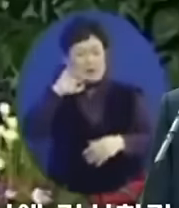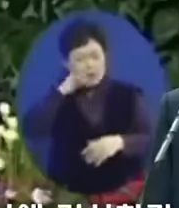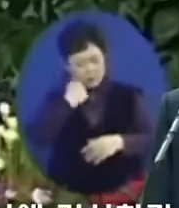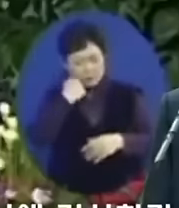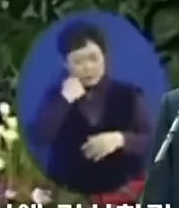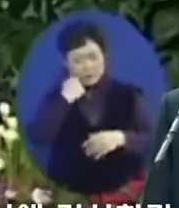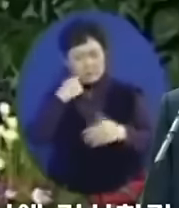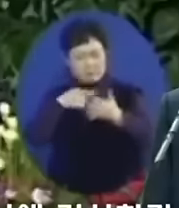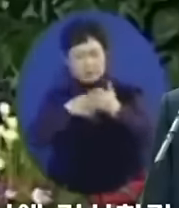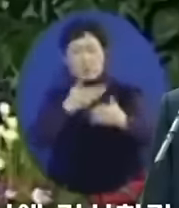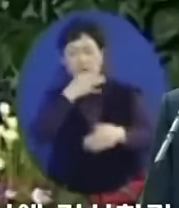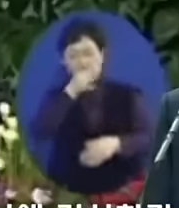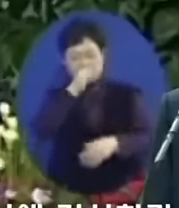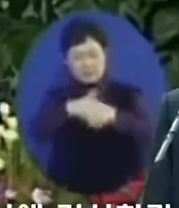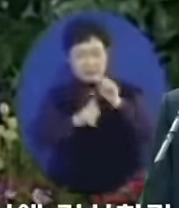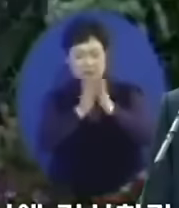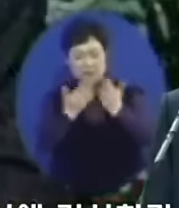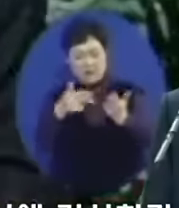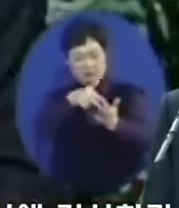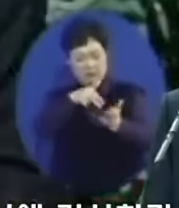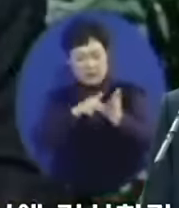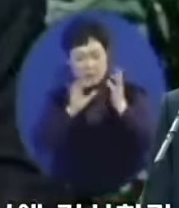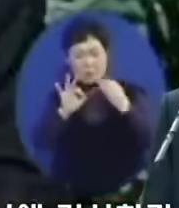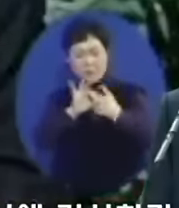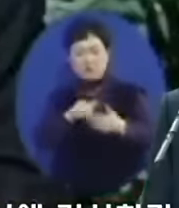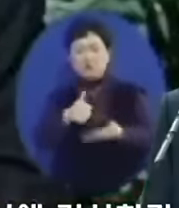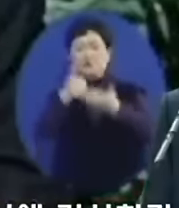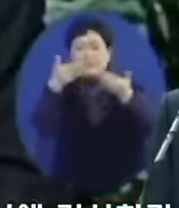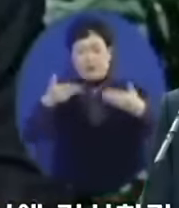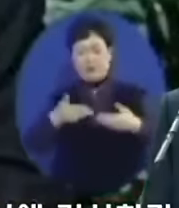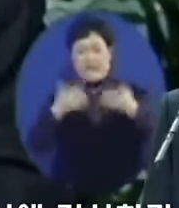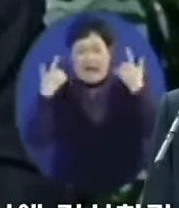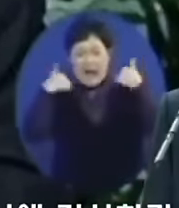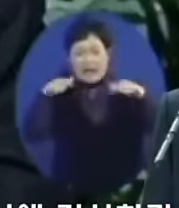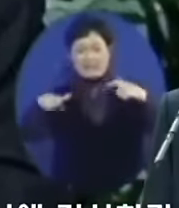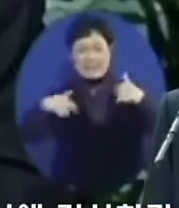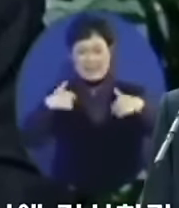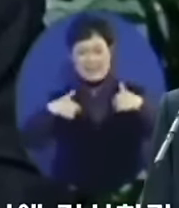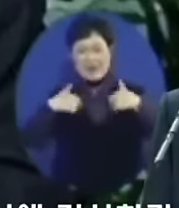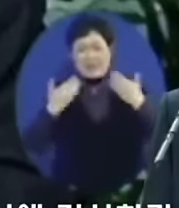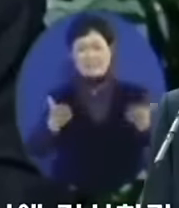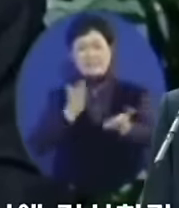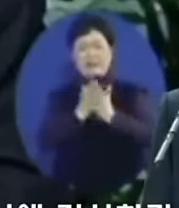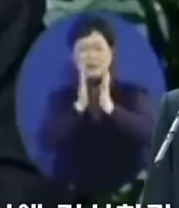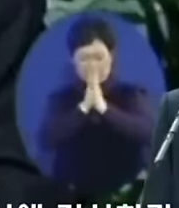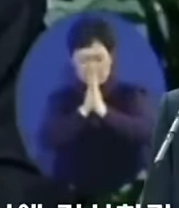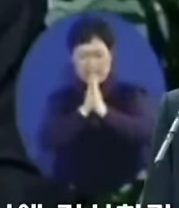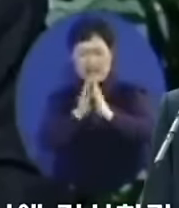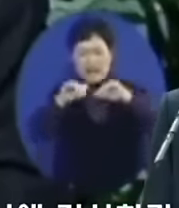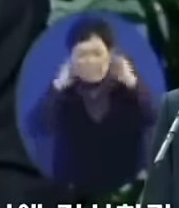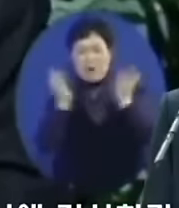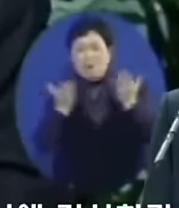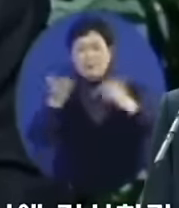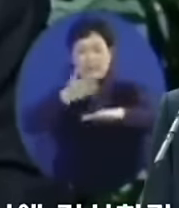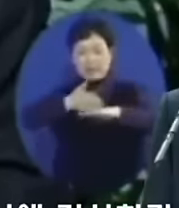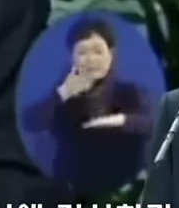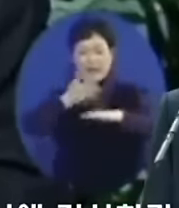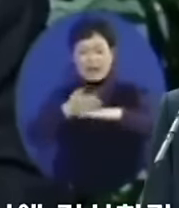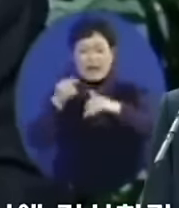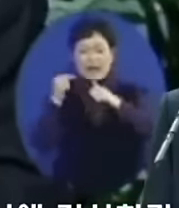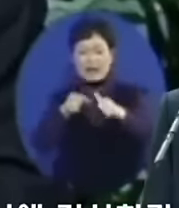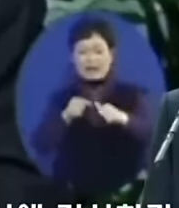있습니까? 성경적으로는 오늘 주님이 주신 항상 기뻐하라, 쉬지 말고 기도하라, 범사에 감사하라